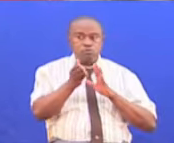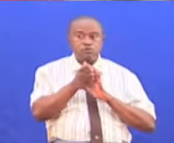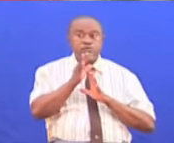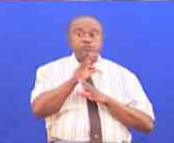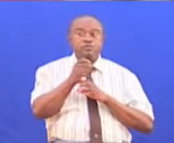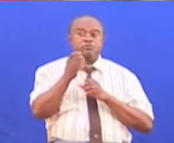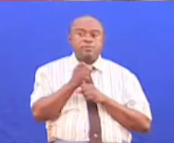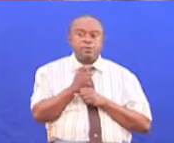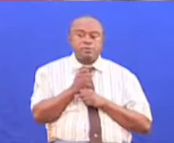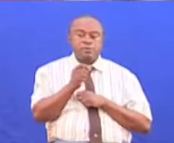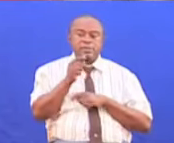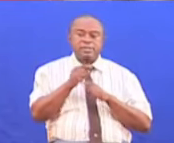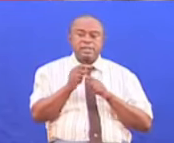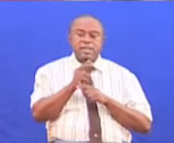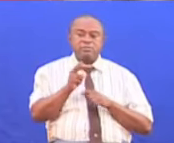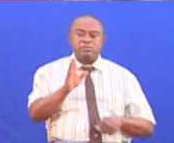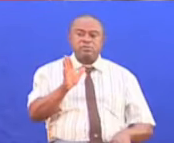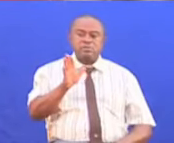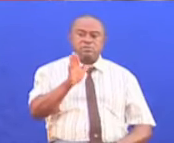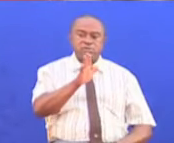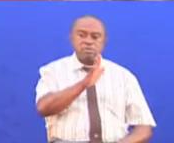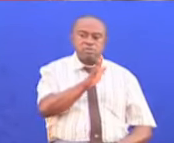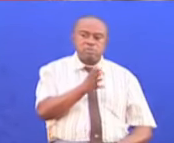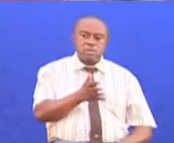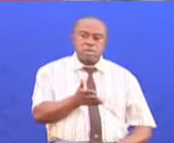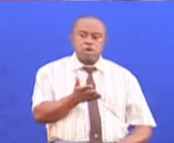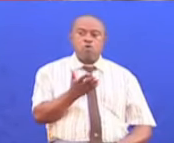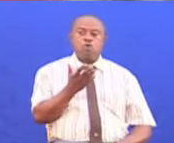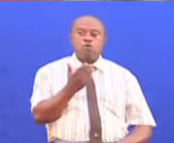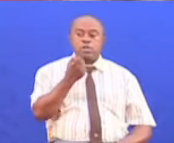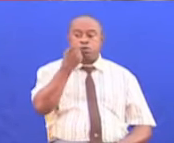imeker halm shau Zao Ili kubai